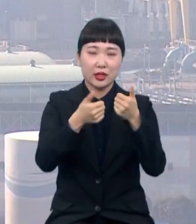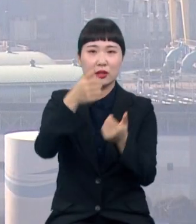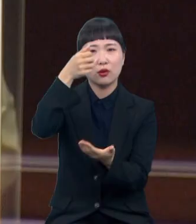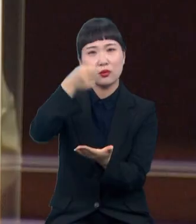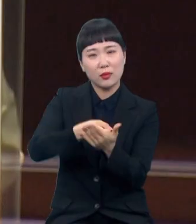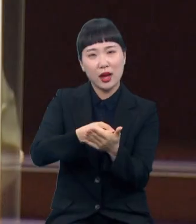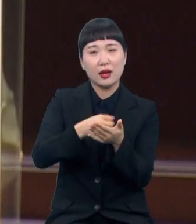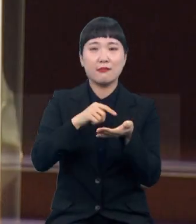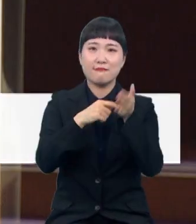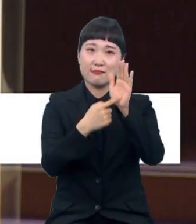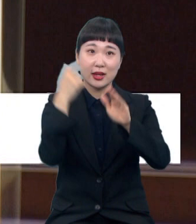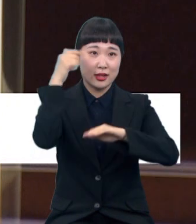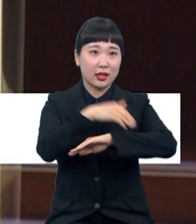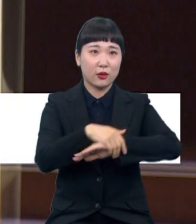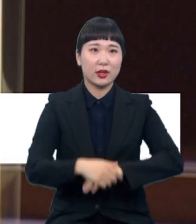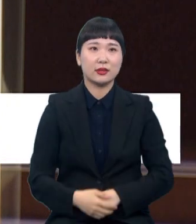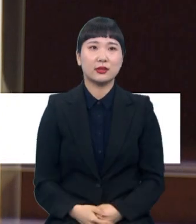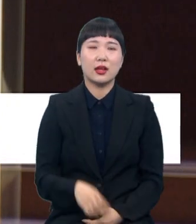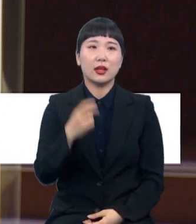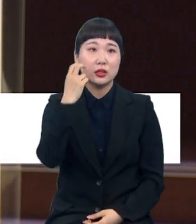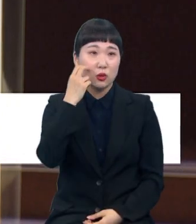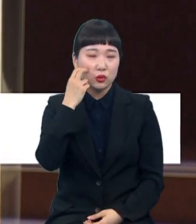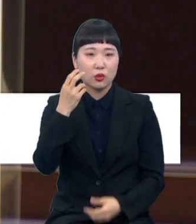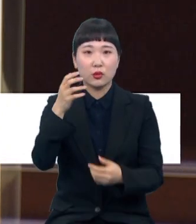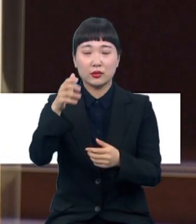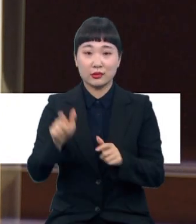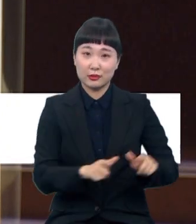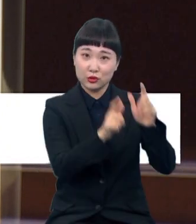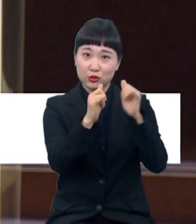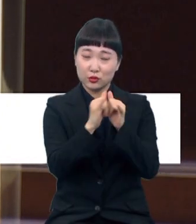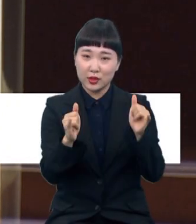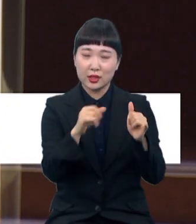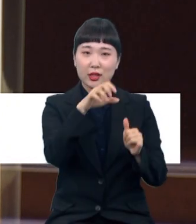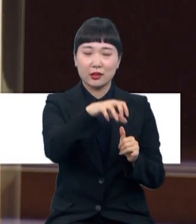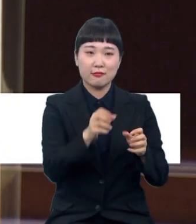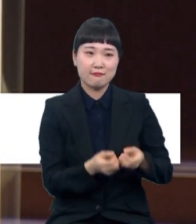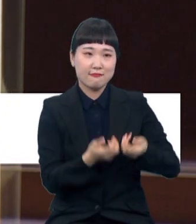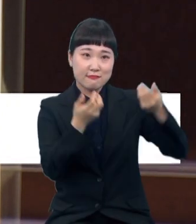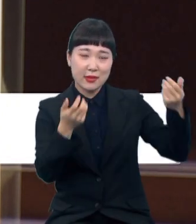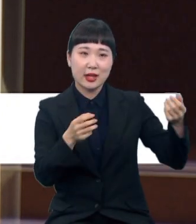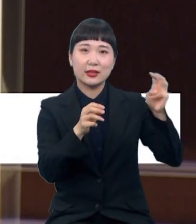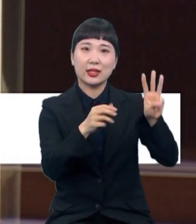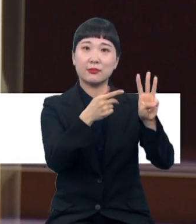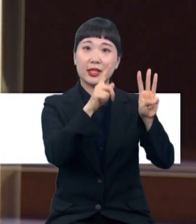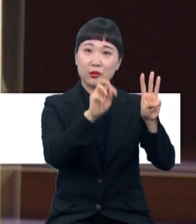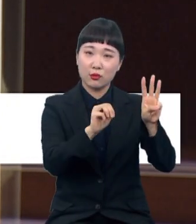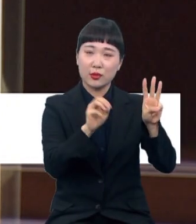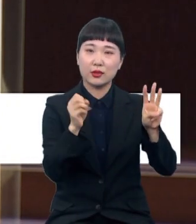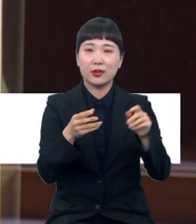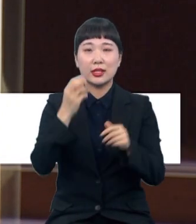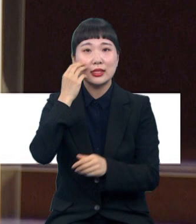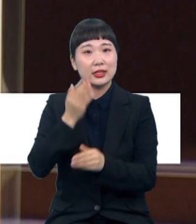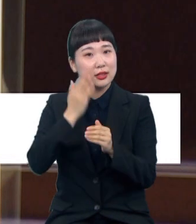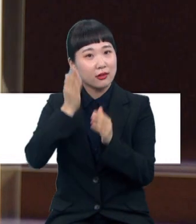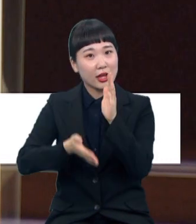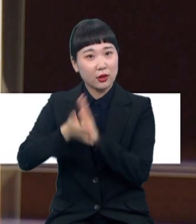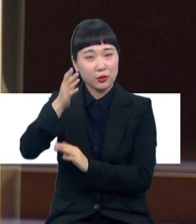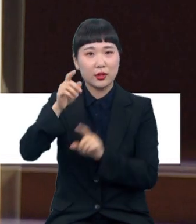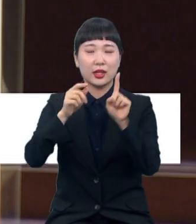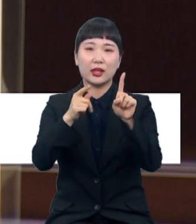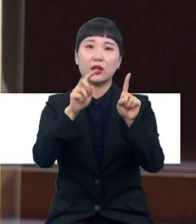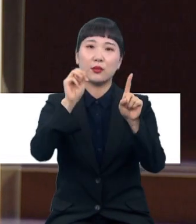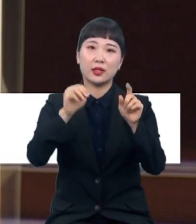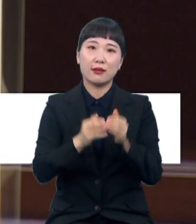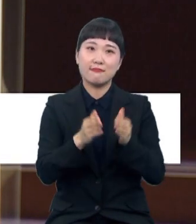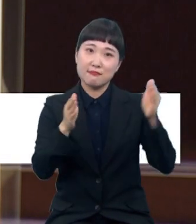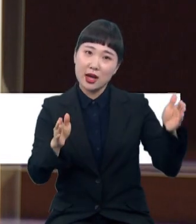송도 소각장은 주거지하고 3km 떨어져 있고 청라 소각장 1km 떨어져 있습니다. 인천시내 이렇게 주거지하고 떨어진